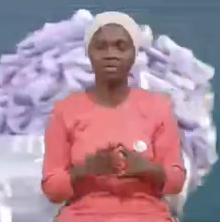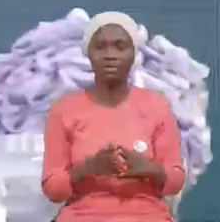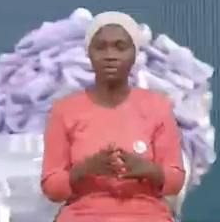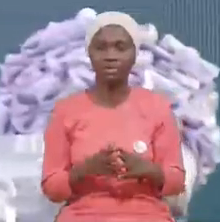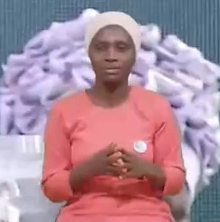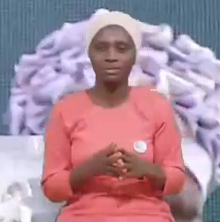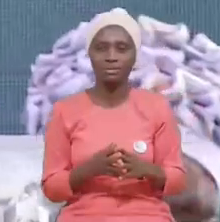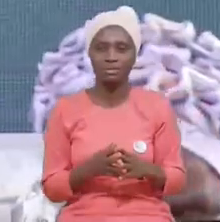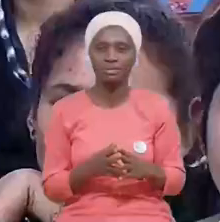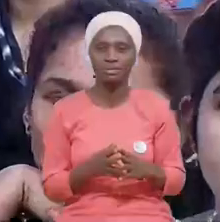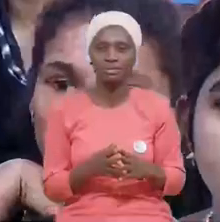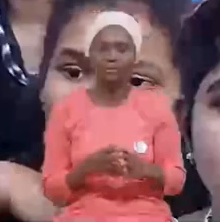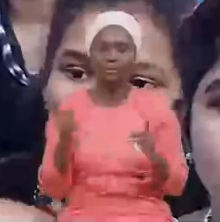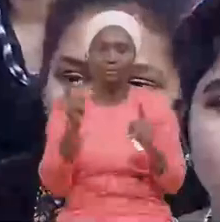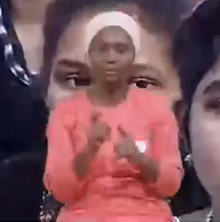C'est un mot veillé.